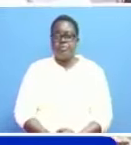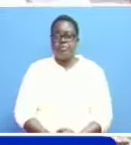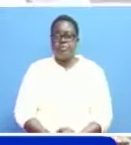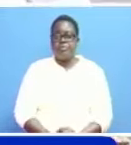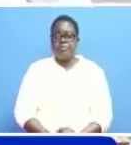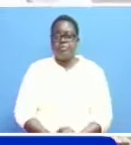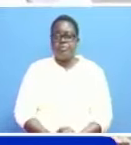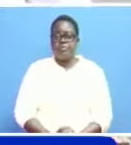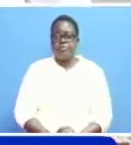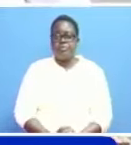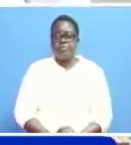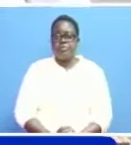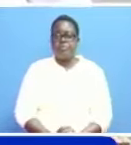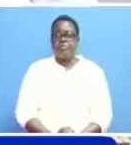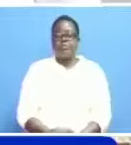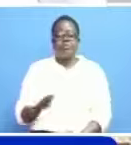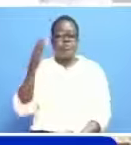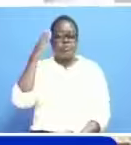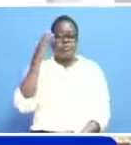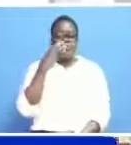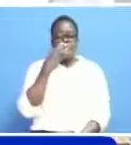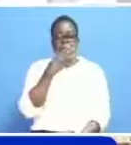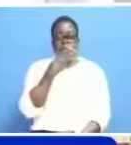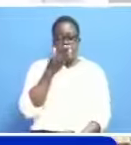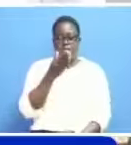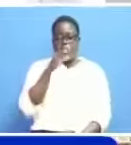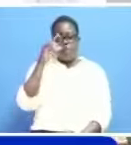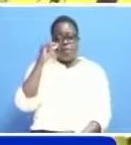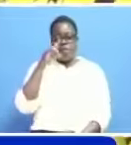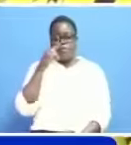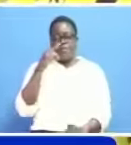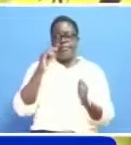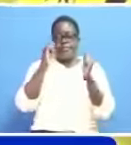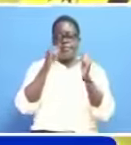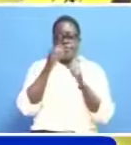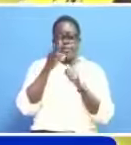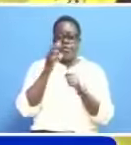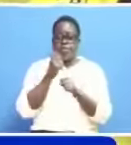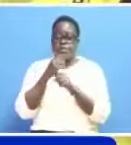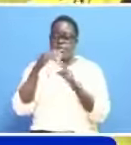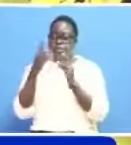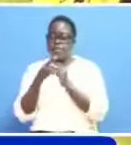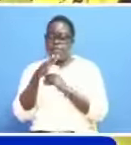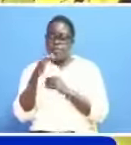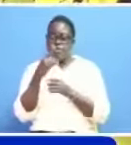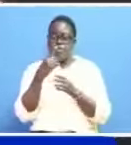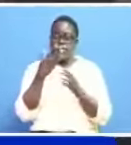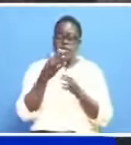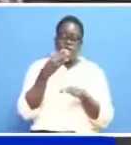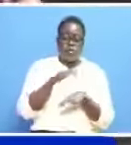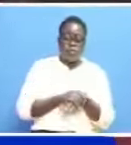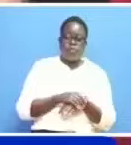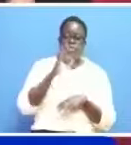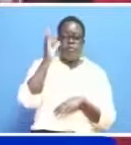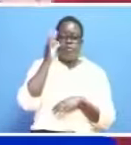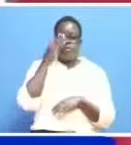ndongo imanisio nene na colleges wa musini wa Mombasa ni mawetakana maandamano ala mana atuwezi ICO ni kivaduka nyo ni mavikie kusia matunda ni